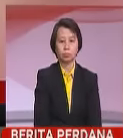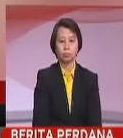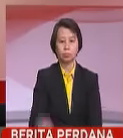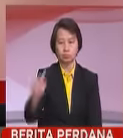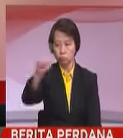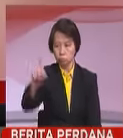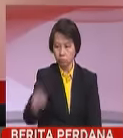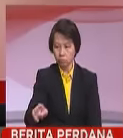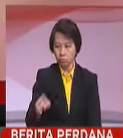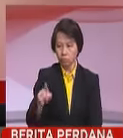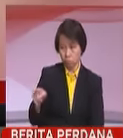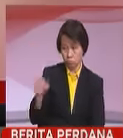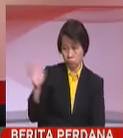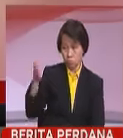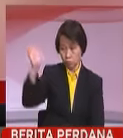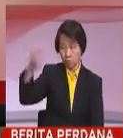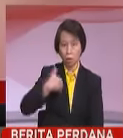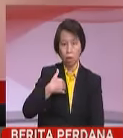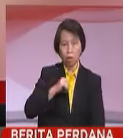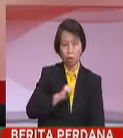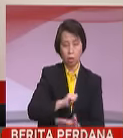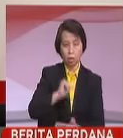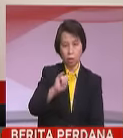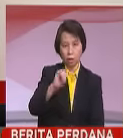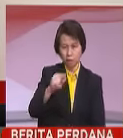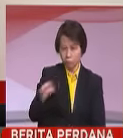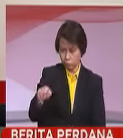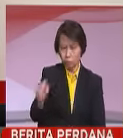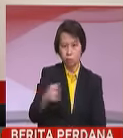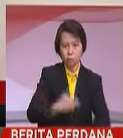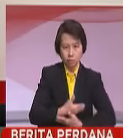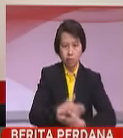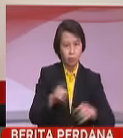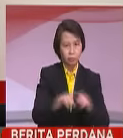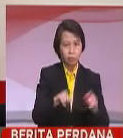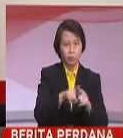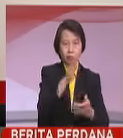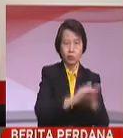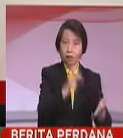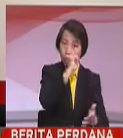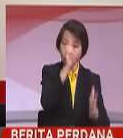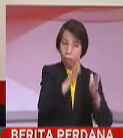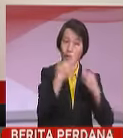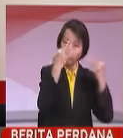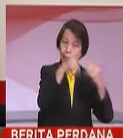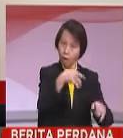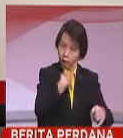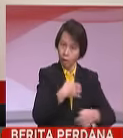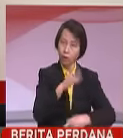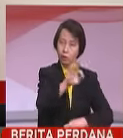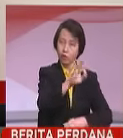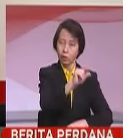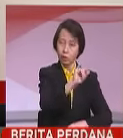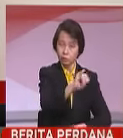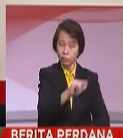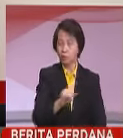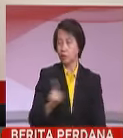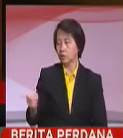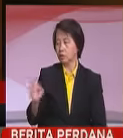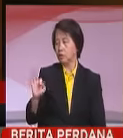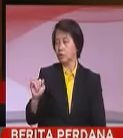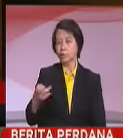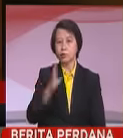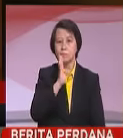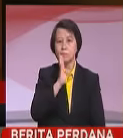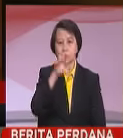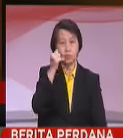Ditanya adakah Fatimah bakal mempunyai akaun Instagram sendiri seperti mana beberapa anak selebriti yang lain, Fatah menjelaskan dia